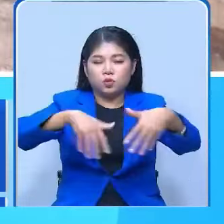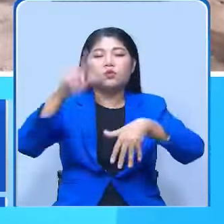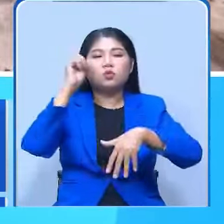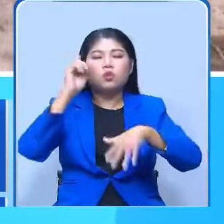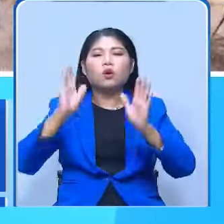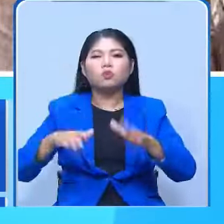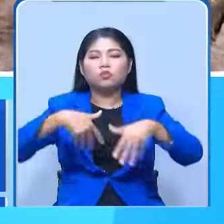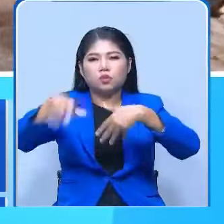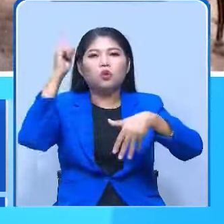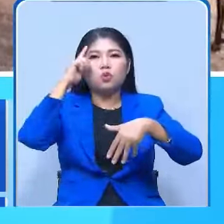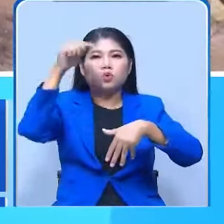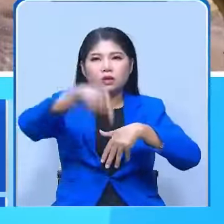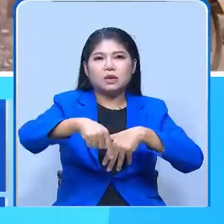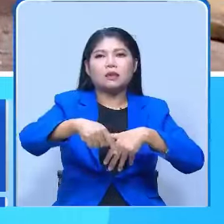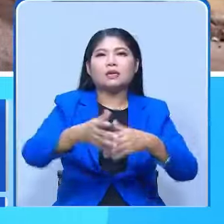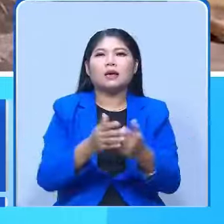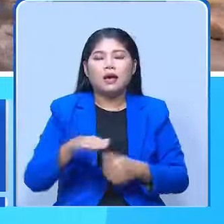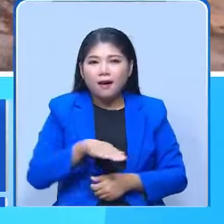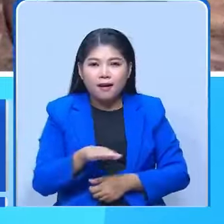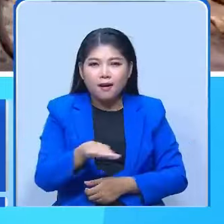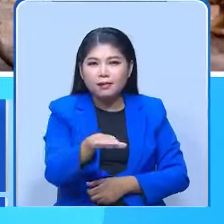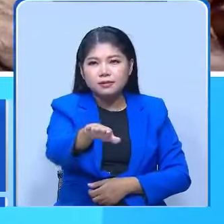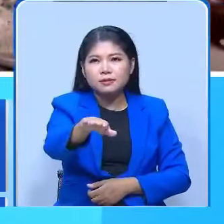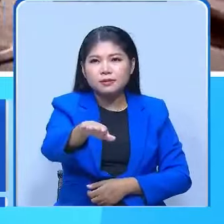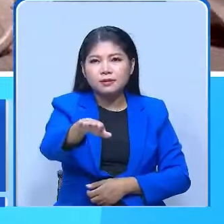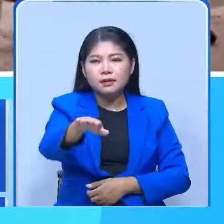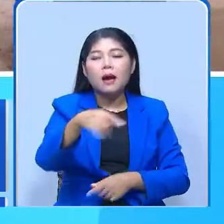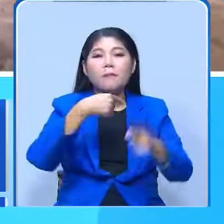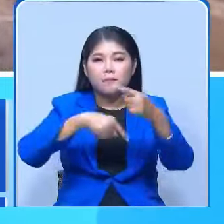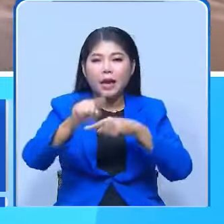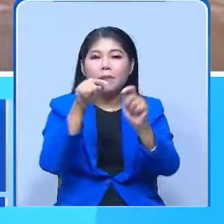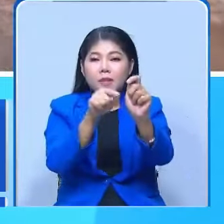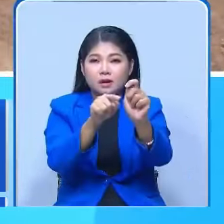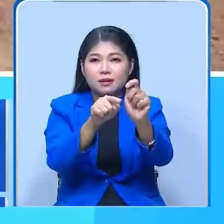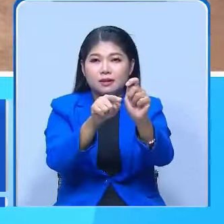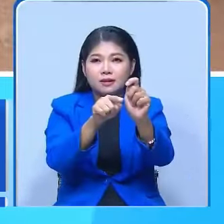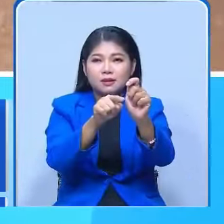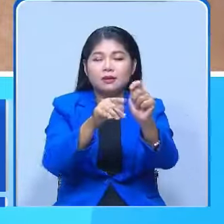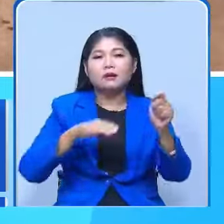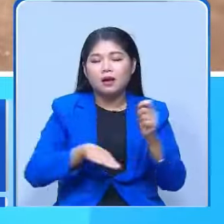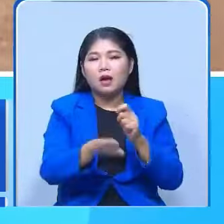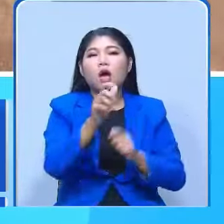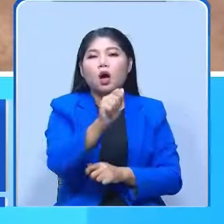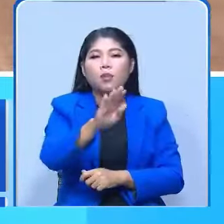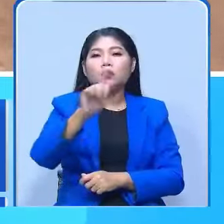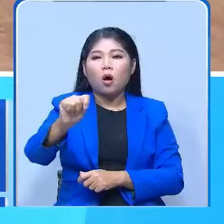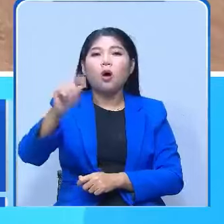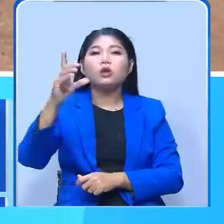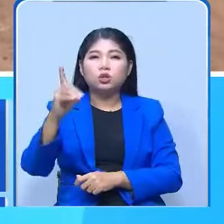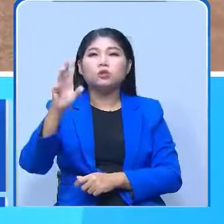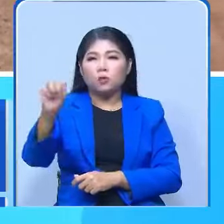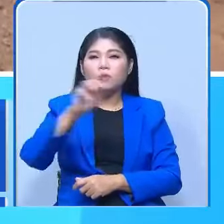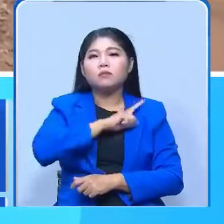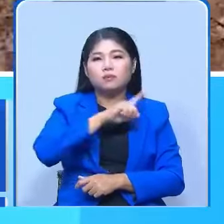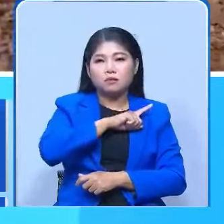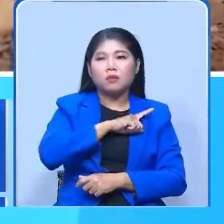้ ว่าตรงจุดนี้เนี่ยมันเป็นทางลัดนะคะคุณผู้ชมที่จะเข้าอำเภอสังขะแล้วอยู่ในความดูแลของอบต.ด ม ที่ผ่านมา